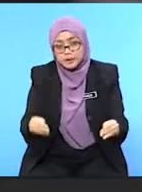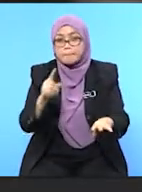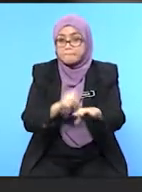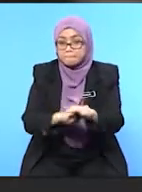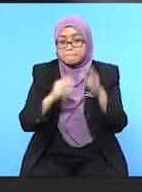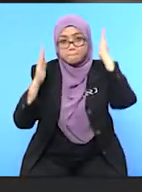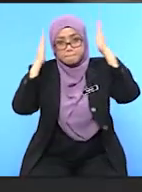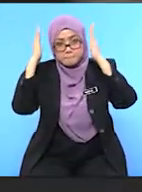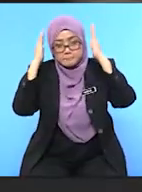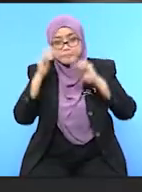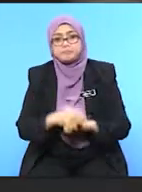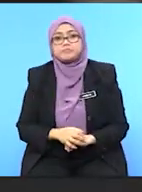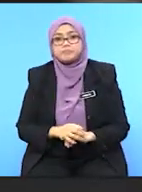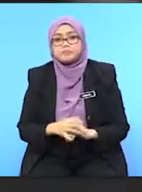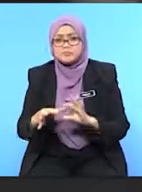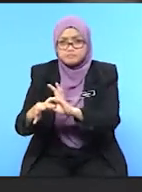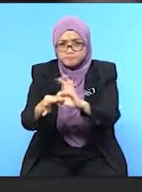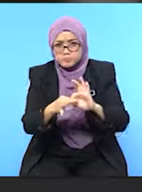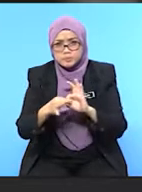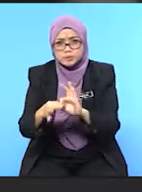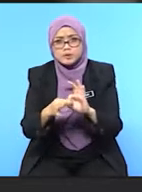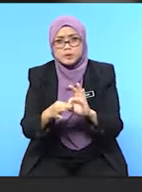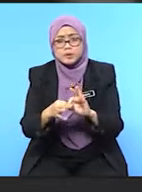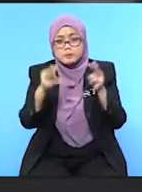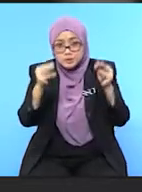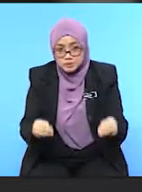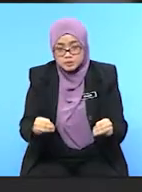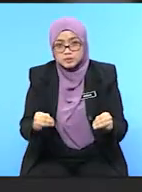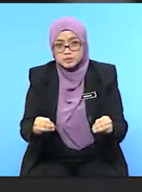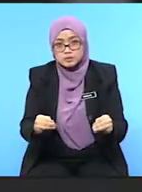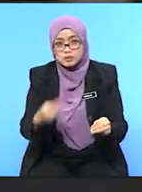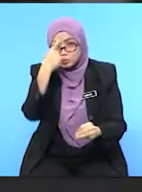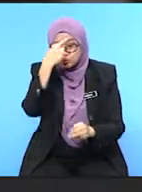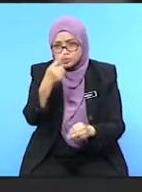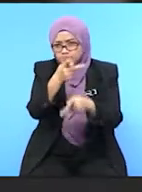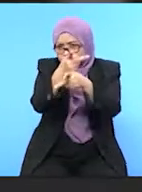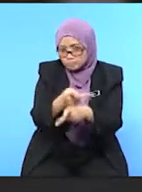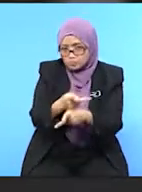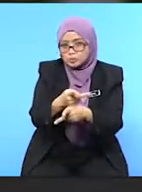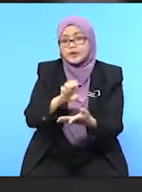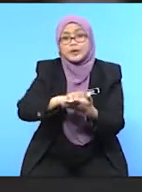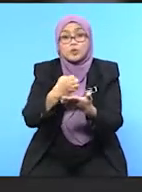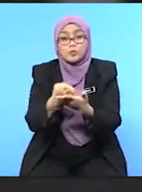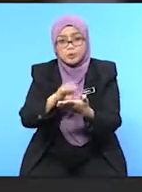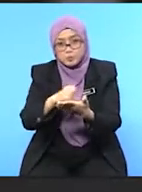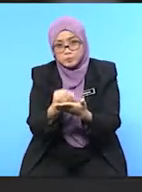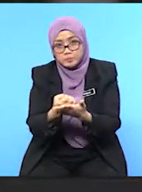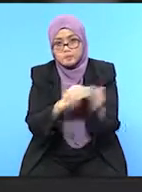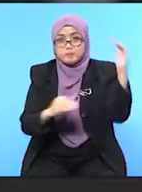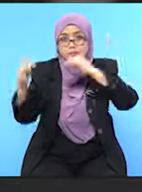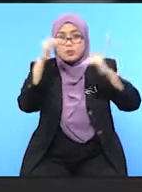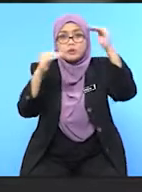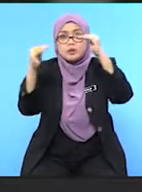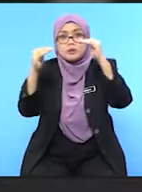hal ini peran dengan masyarakat Bersatu padu adalah penting untuk mengukuhkan kestabilan sosial dan politik seterusnya mengekalkan aku